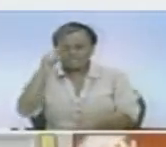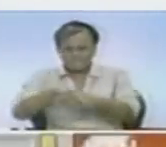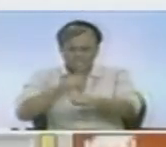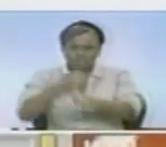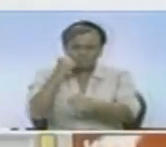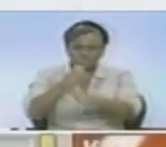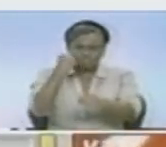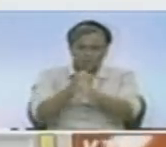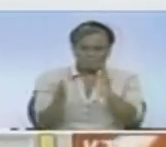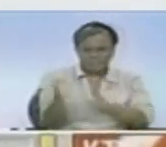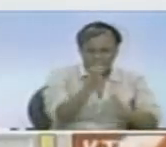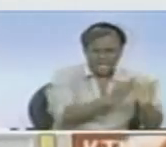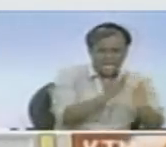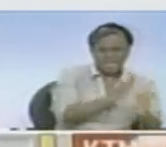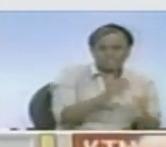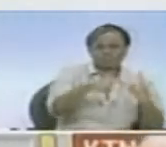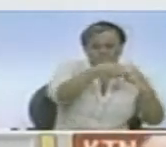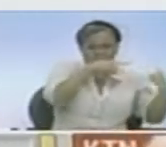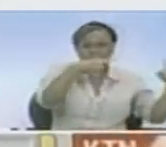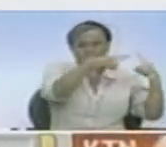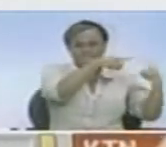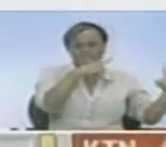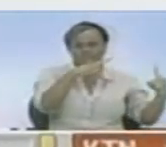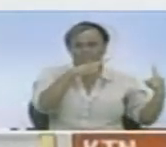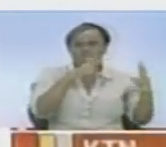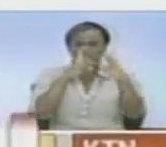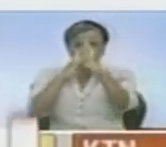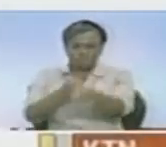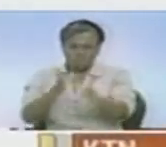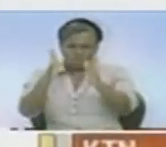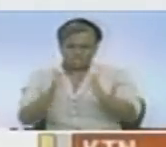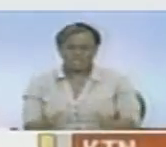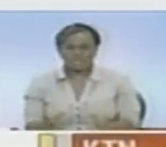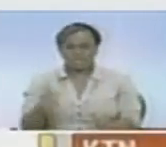inayoaminika kupanga njama ya mauaji. Mohamed Mahmud, KTN leo.